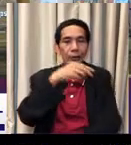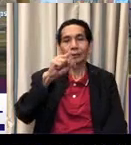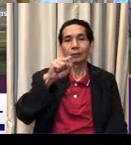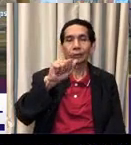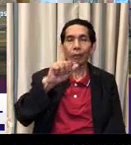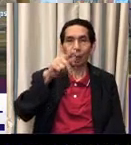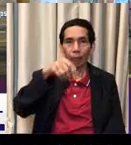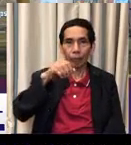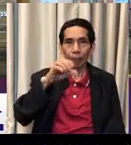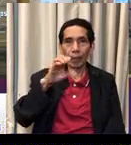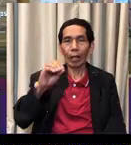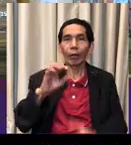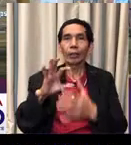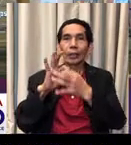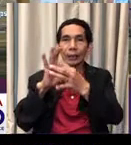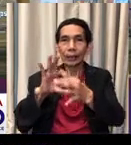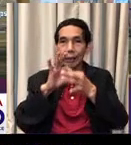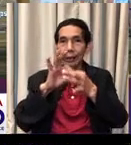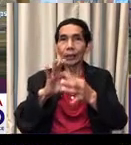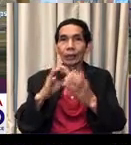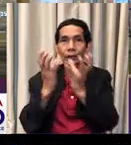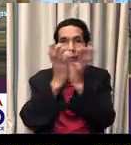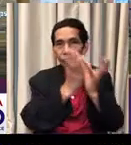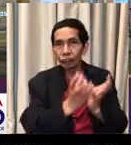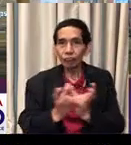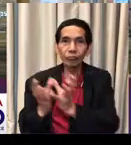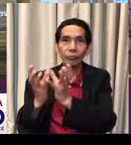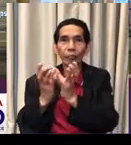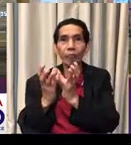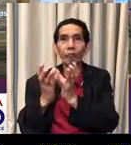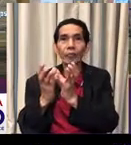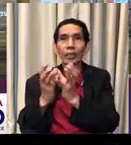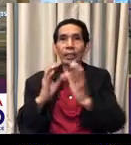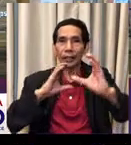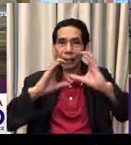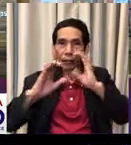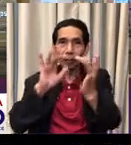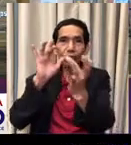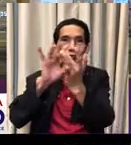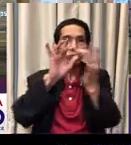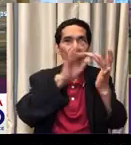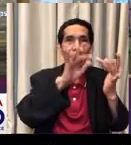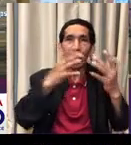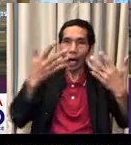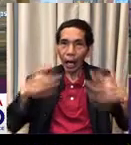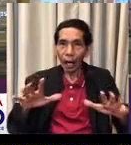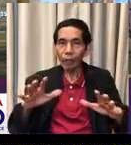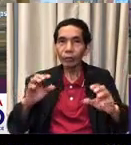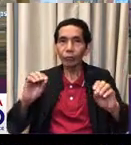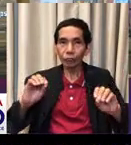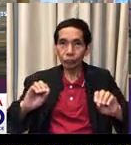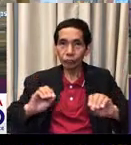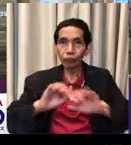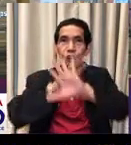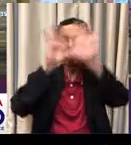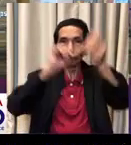Sampaloc nakikisalamuha ngayon sa komunidad, nakikipag-ugnayan. Tapos umaaliwalas na